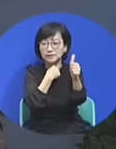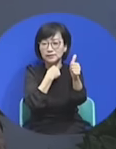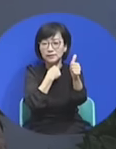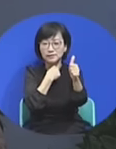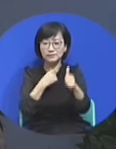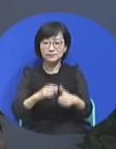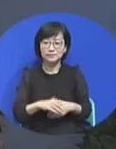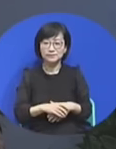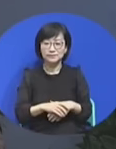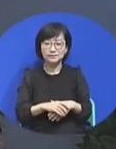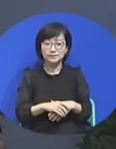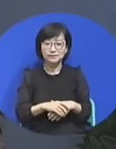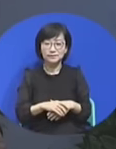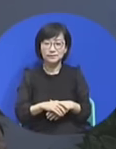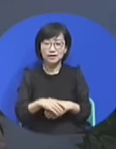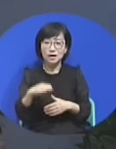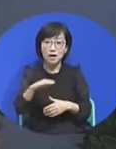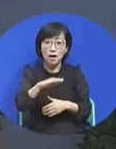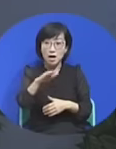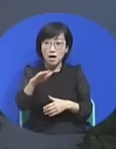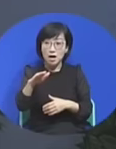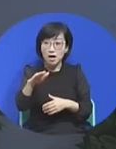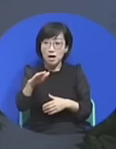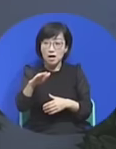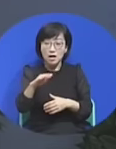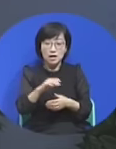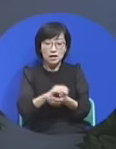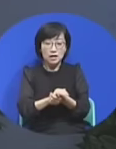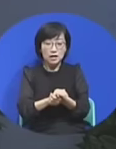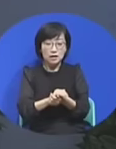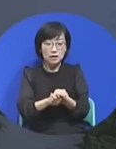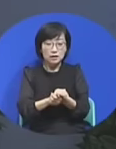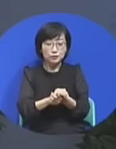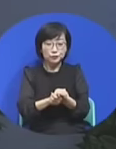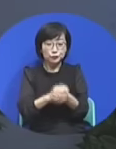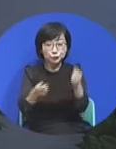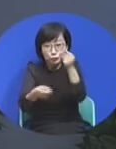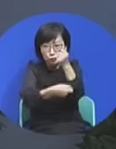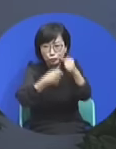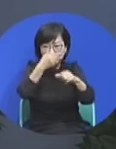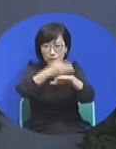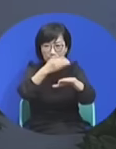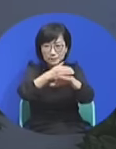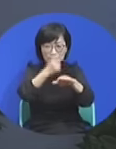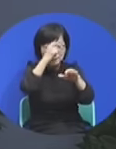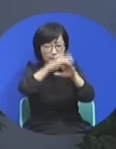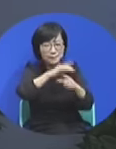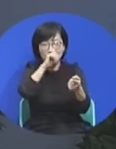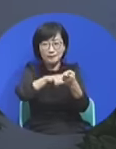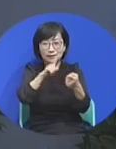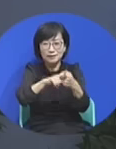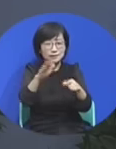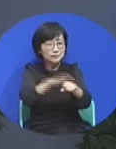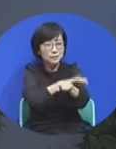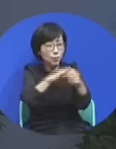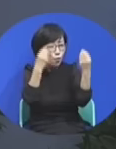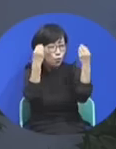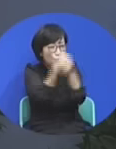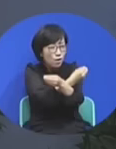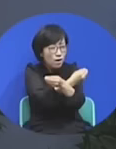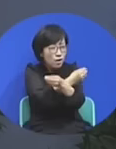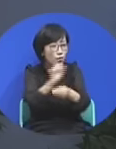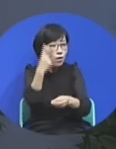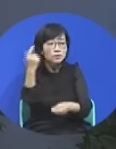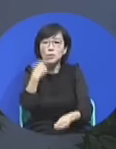save those people. 기독교인의 책임이 큽니다. 추수감사절부터 잘못 알고 있잖아요. The huge responsibility lies upon the Christians. We have a misunderstanding 그렇잖아요.